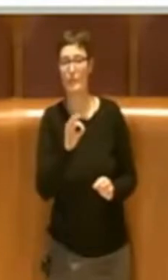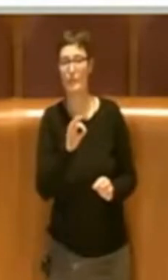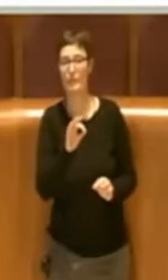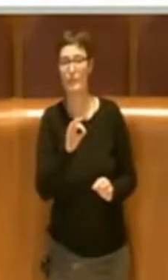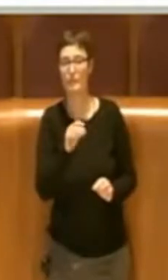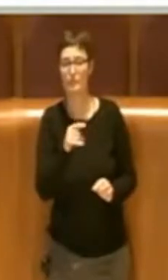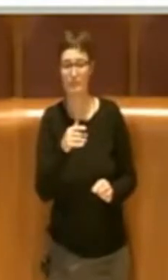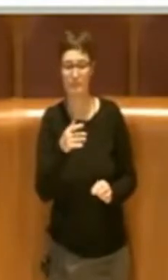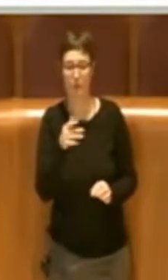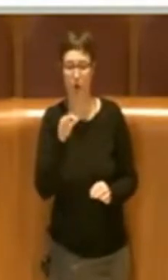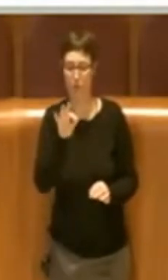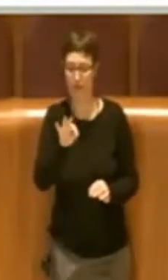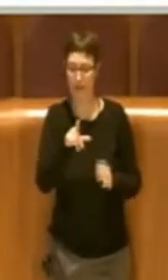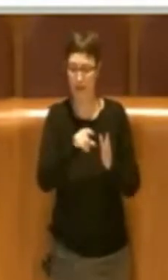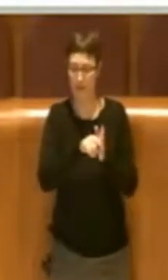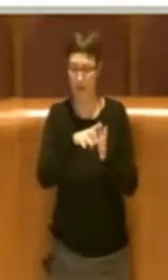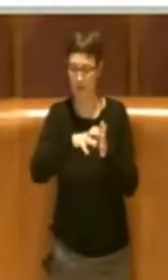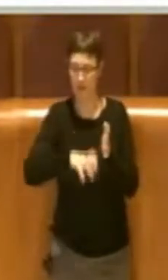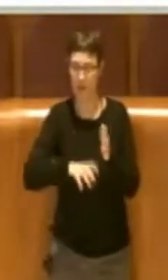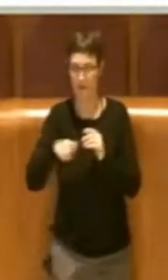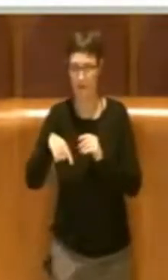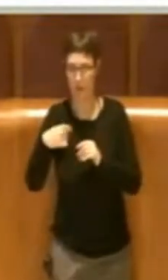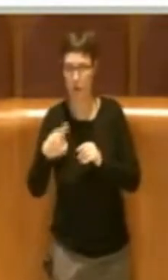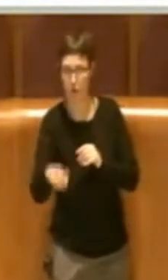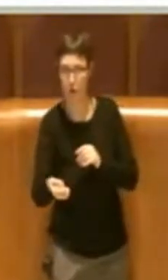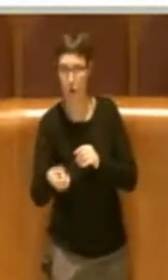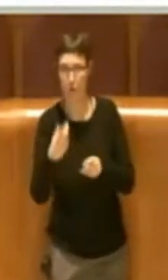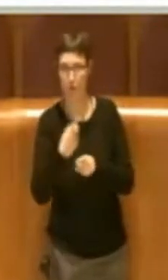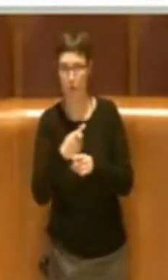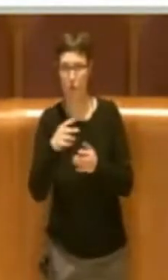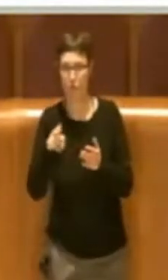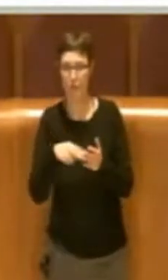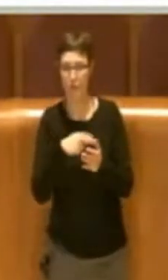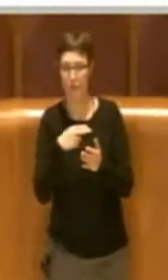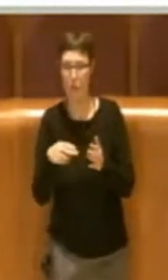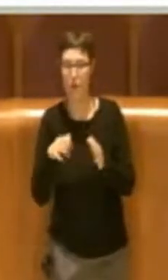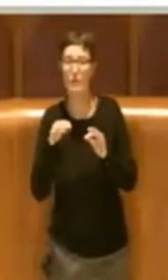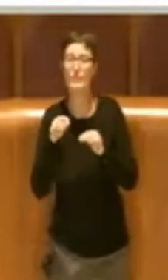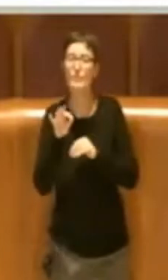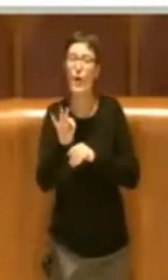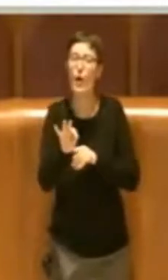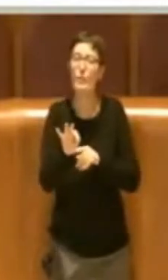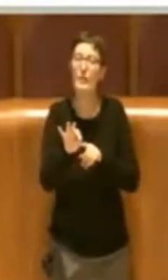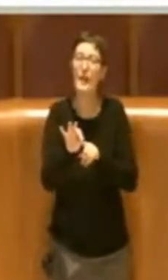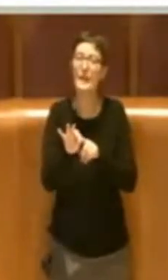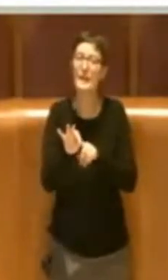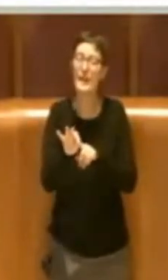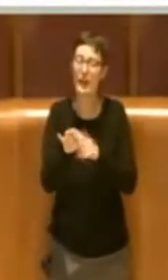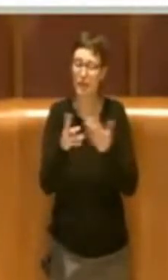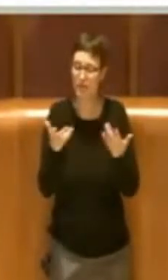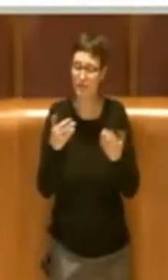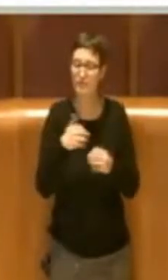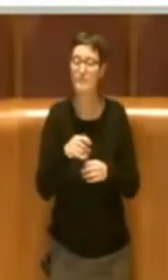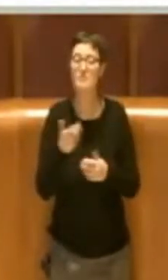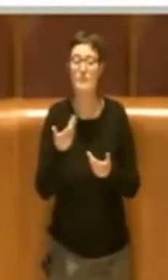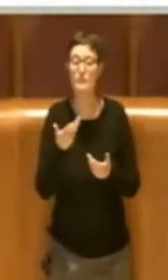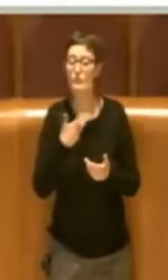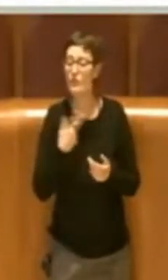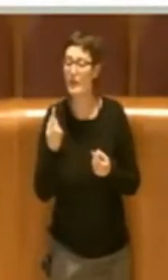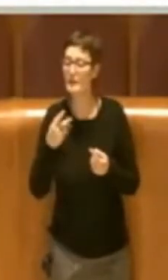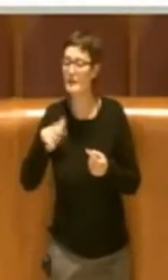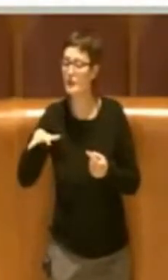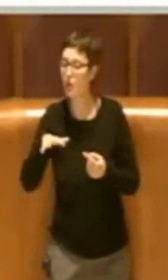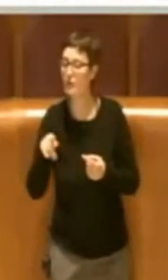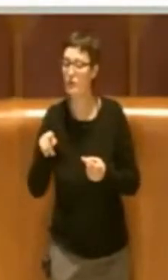andremo a votare dopo, è proprio quella, cioè dove c'è una richiesta di terre, come appunto può essere il